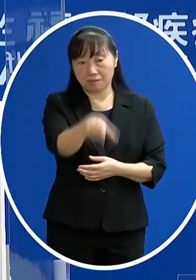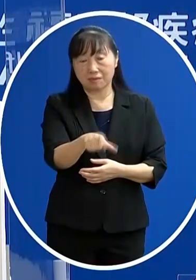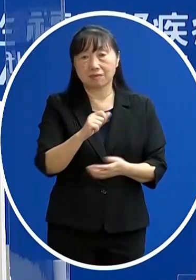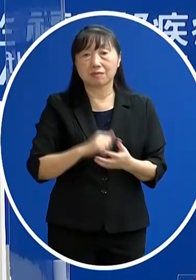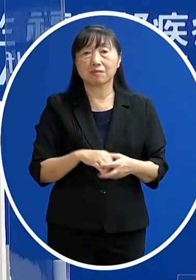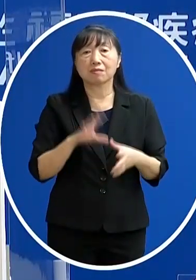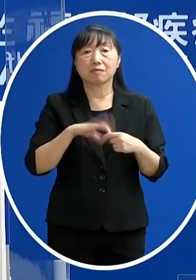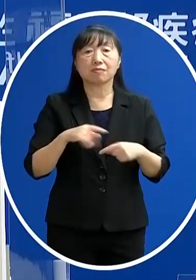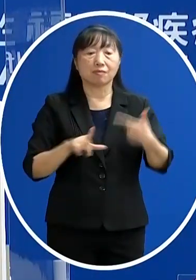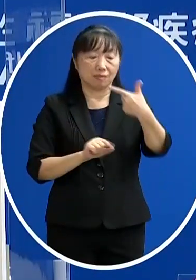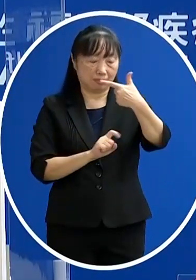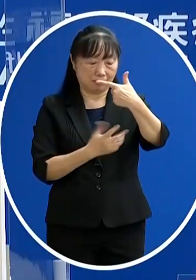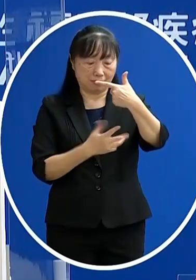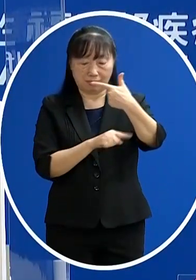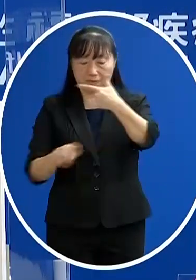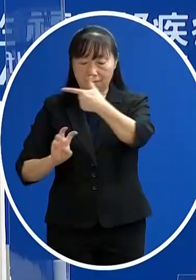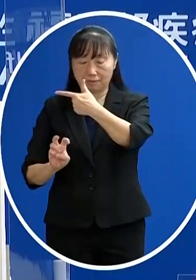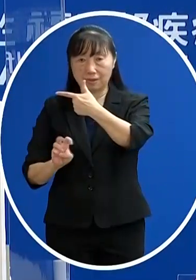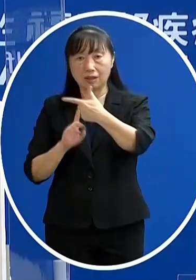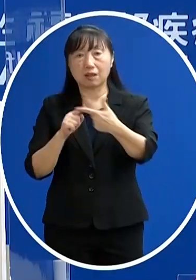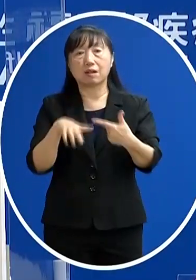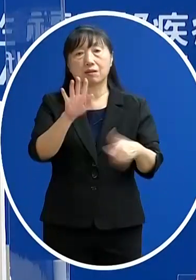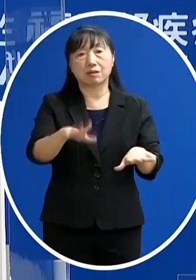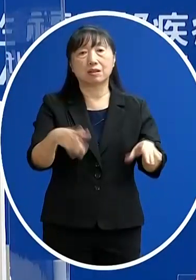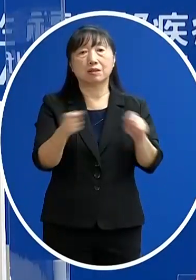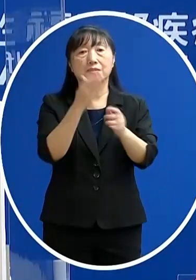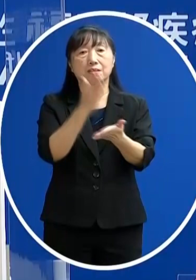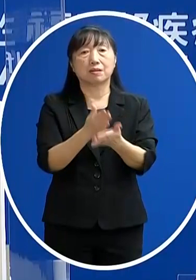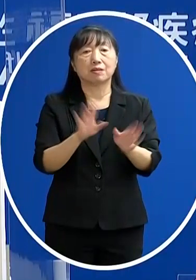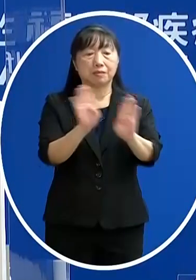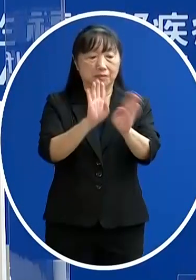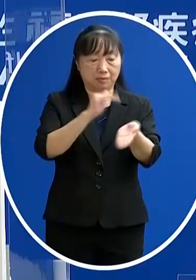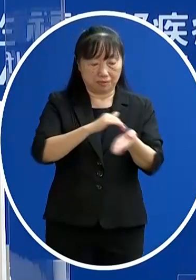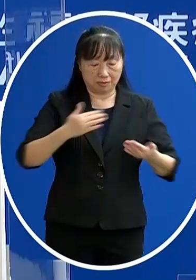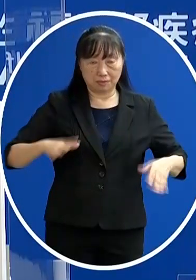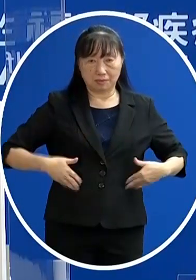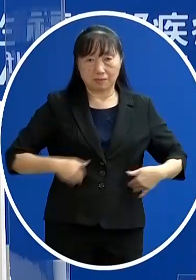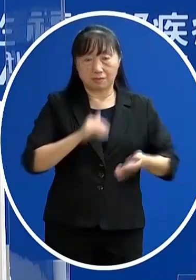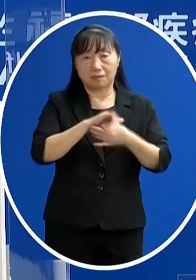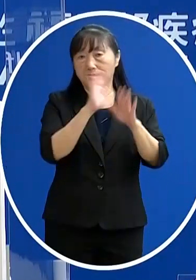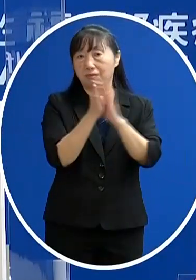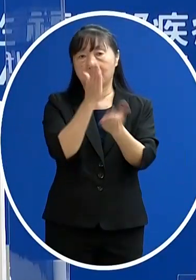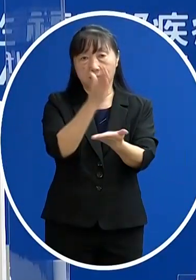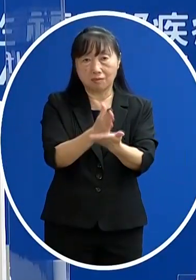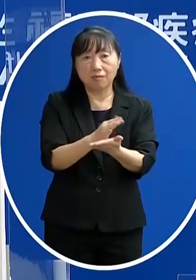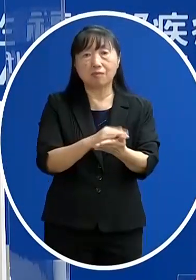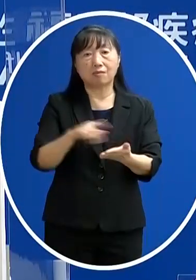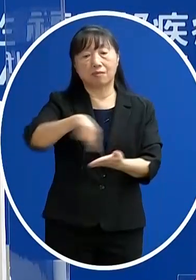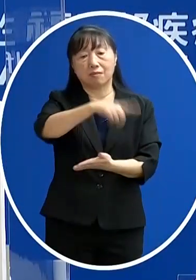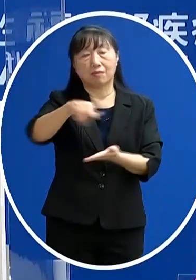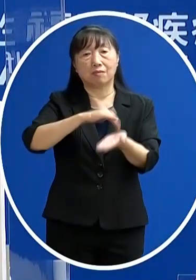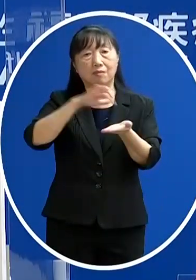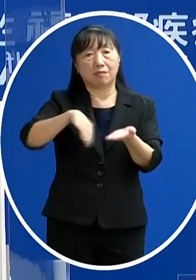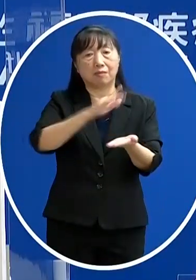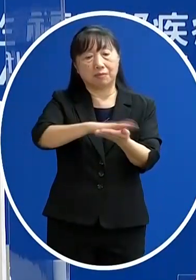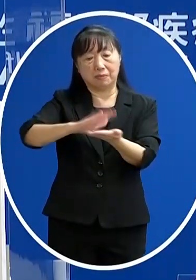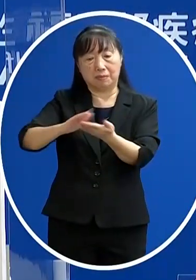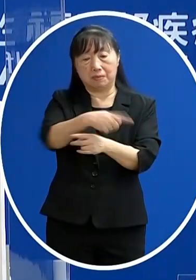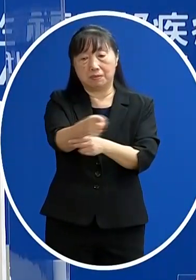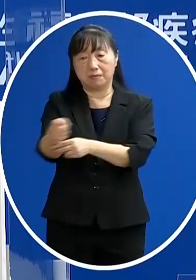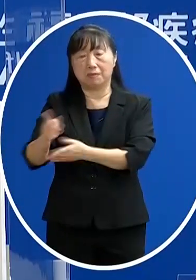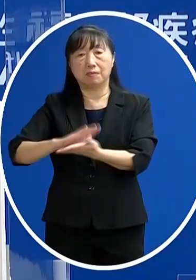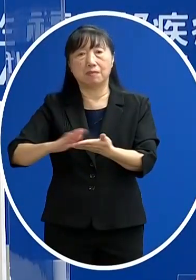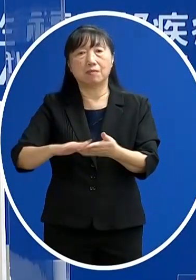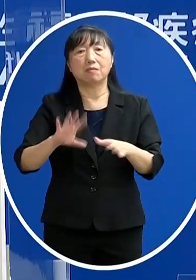要6月18到30号暂停门诊急诊。那全院做一个清消，那与这个